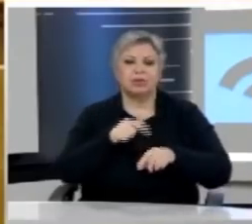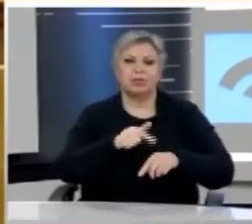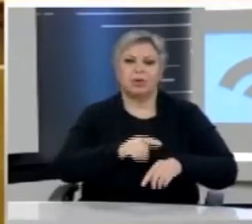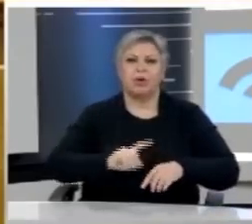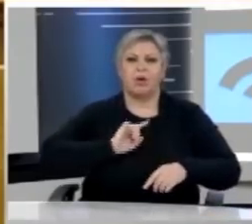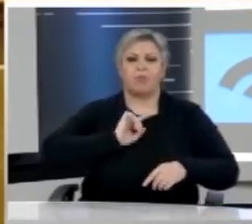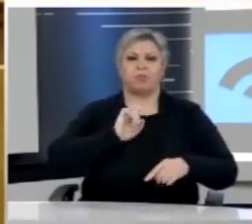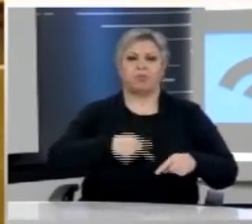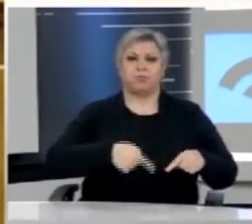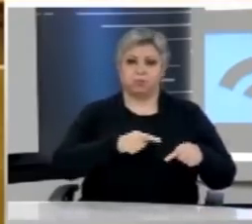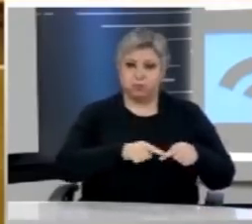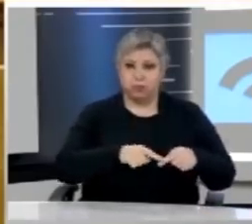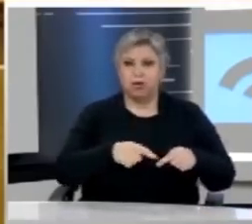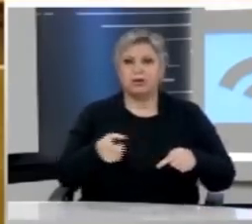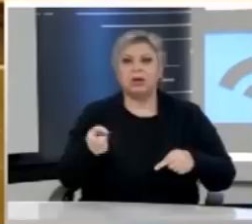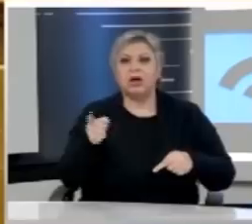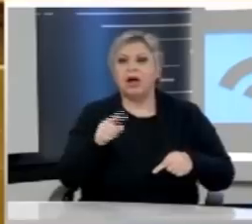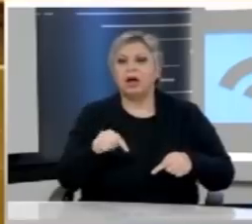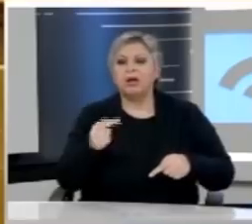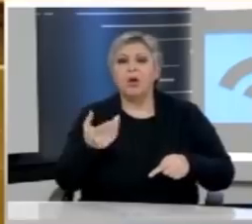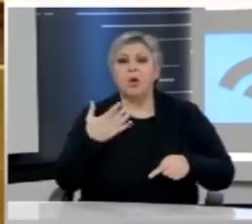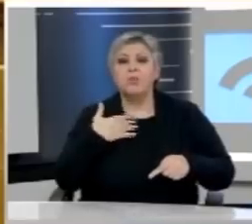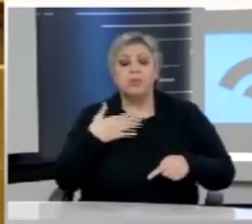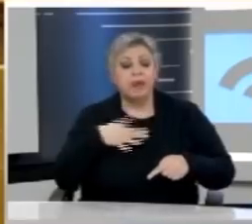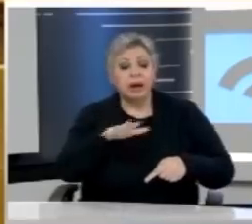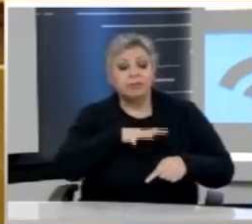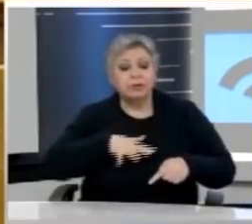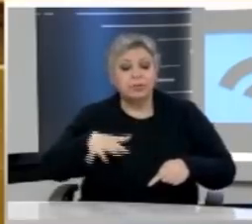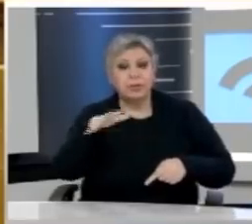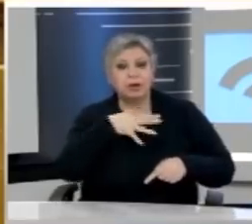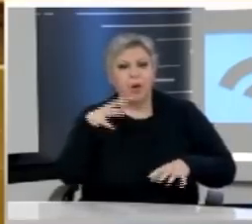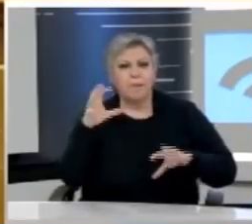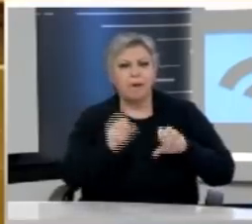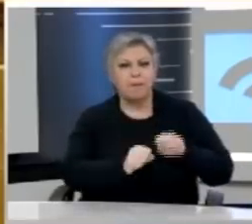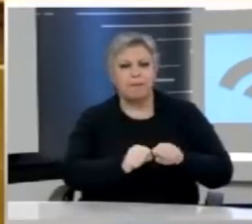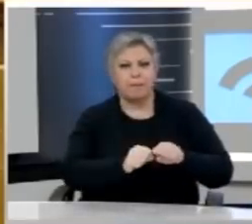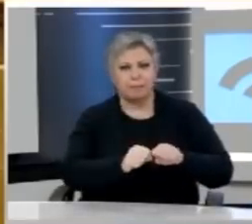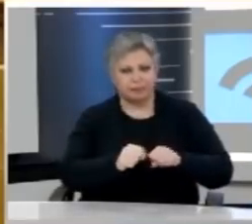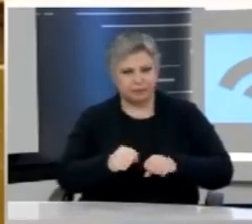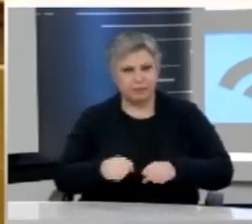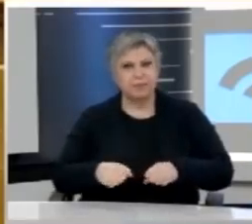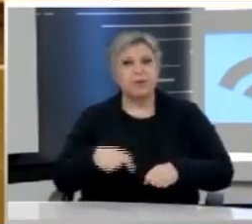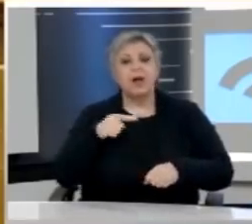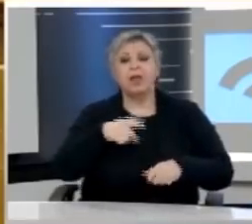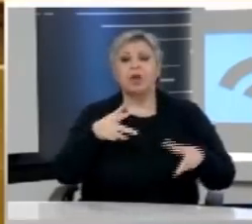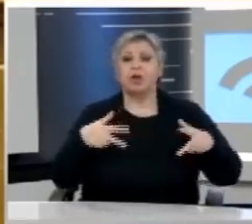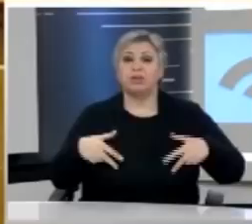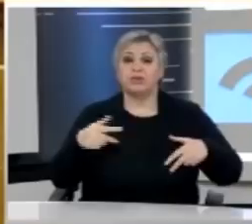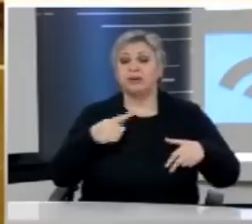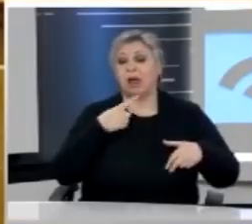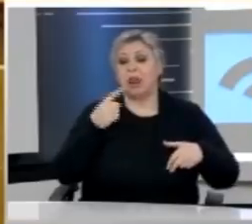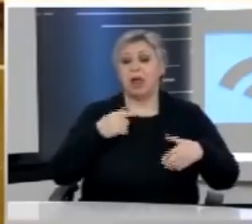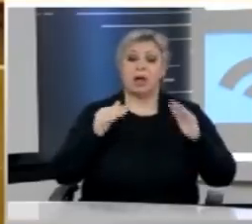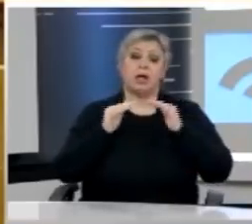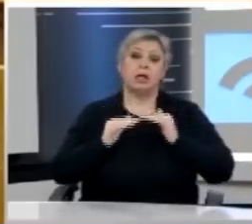και παρεμβαίνουν στην περιοχή. Καταδικάζουμε την κυβέρνηση που την ώρα που μιλά για την ειρήνη μετατρέπει